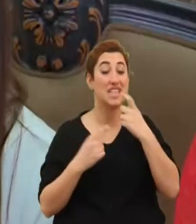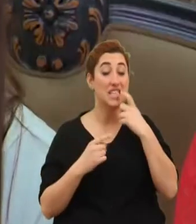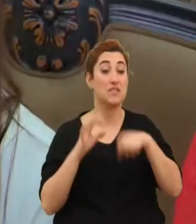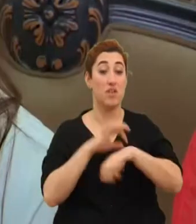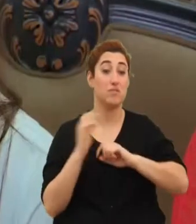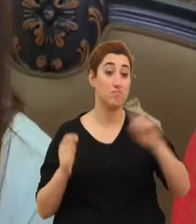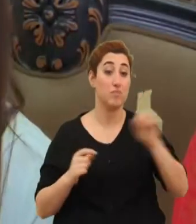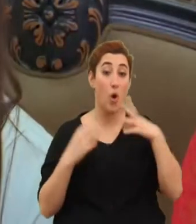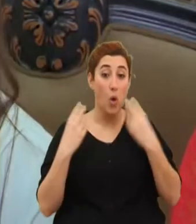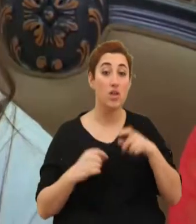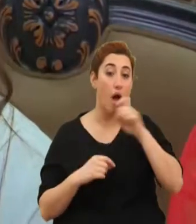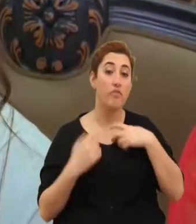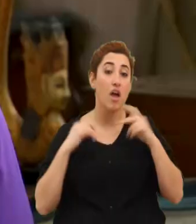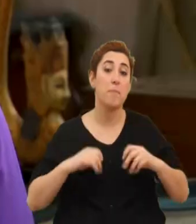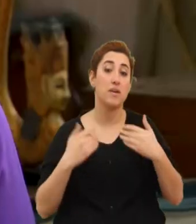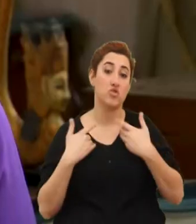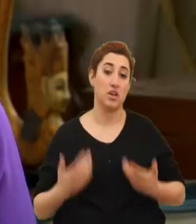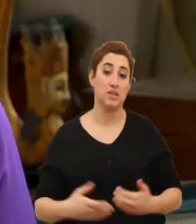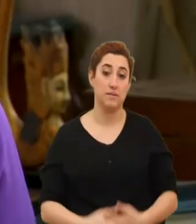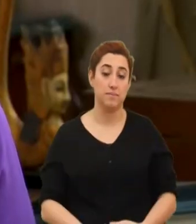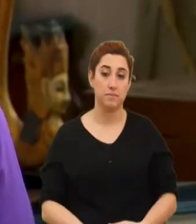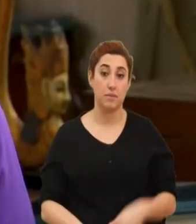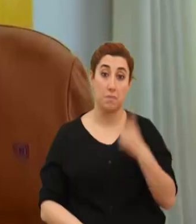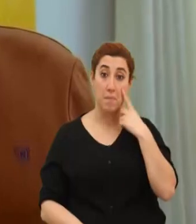şekilde dişçilik fakültesinde okusaydım bir hata yapmış olacaktı.